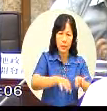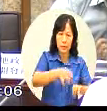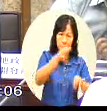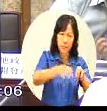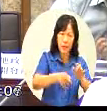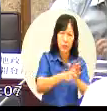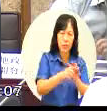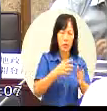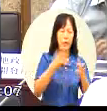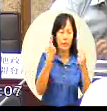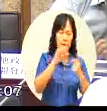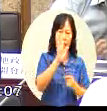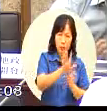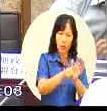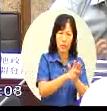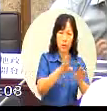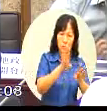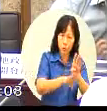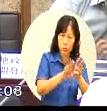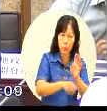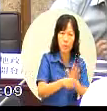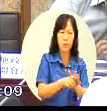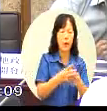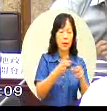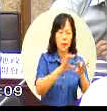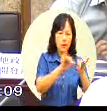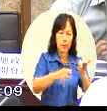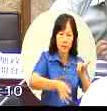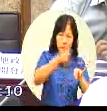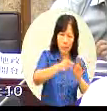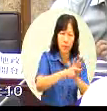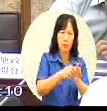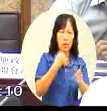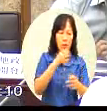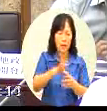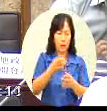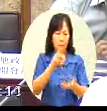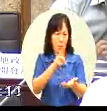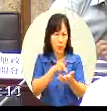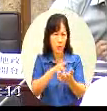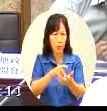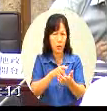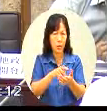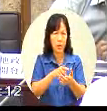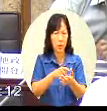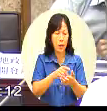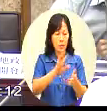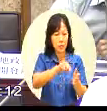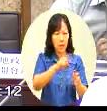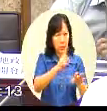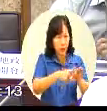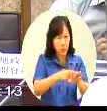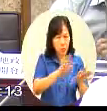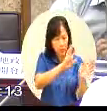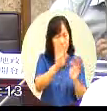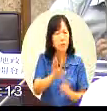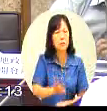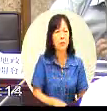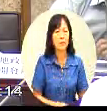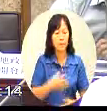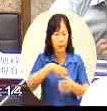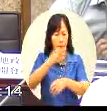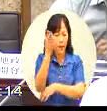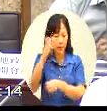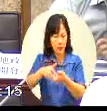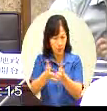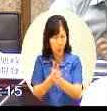是持有税，它是用于地价课征这个天然地租的这种性质啊，所以内政部它